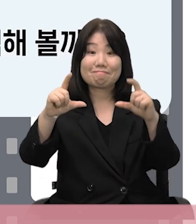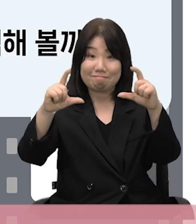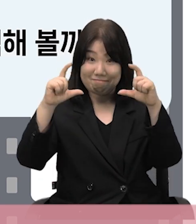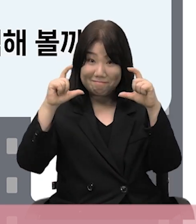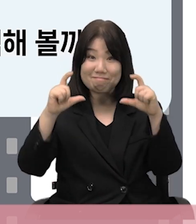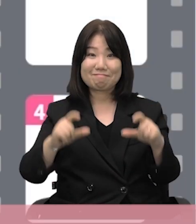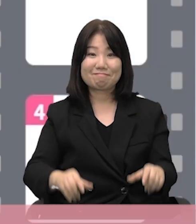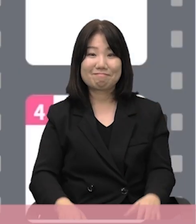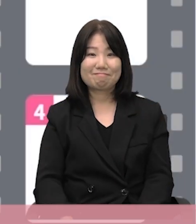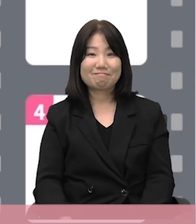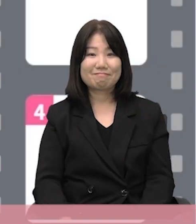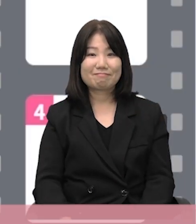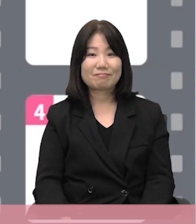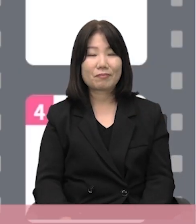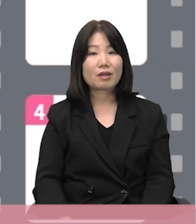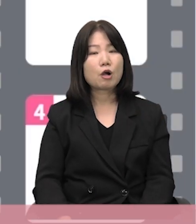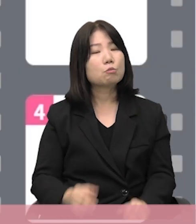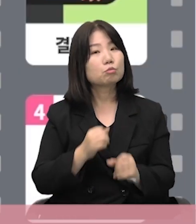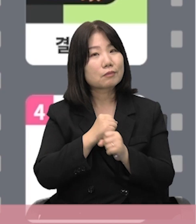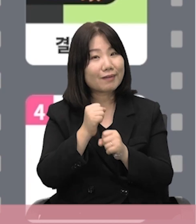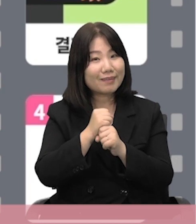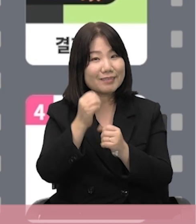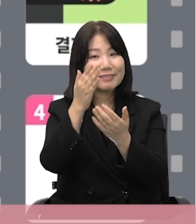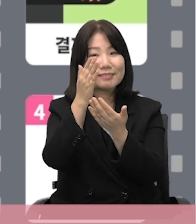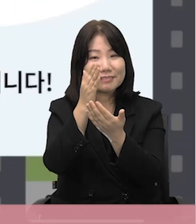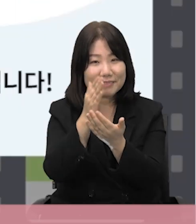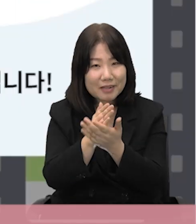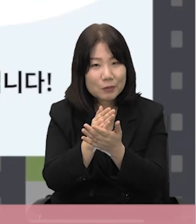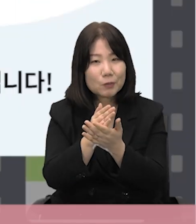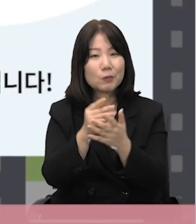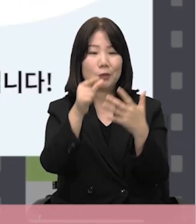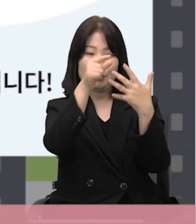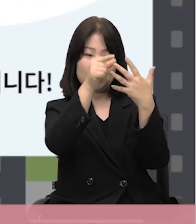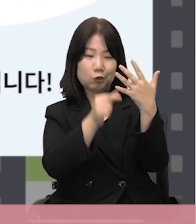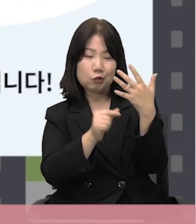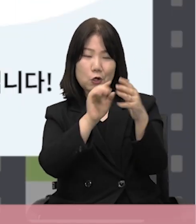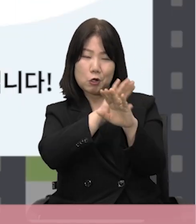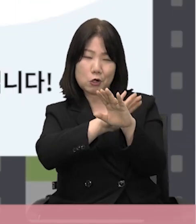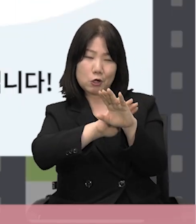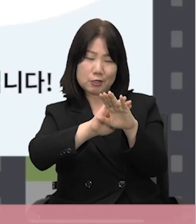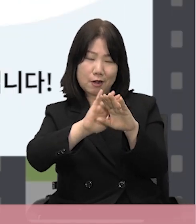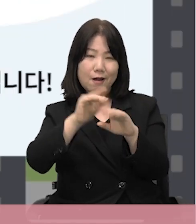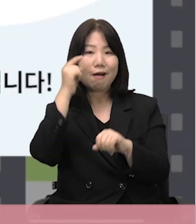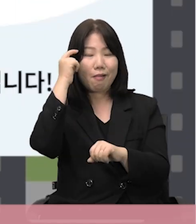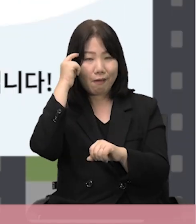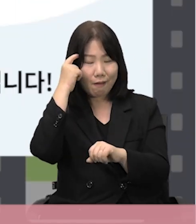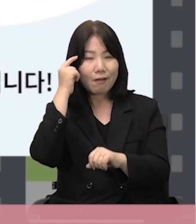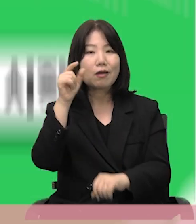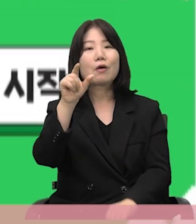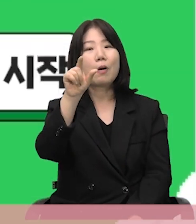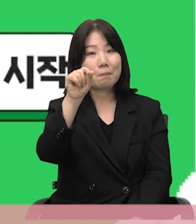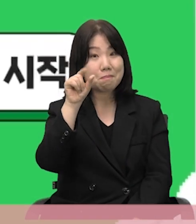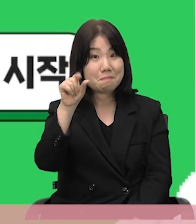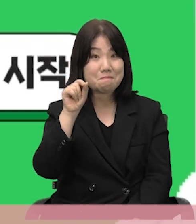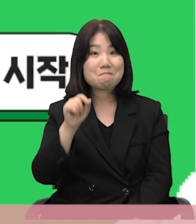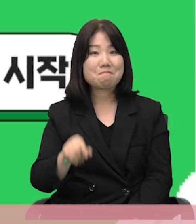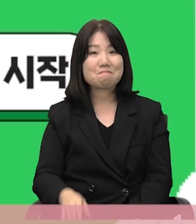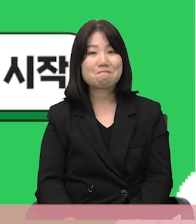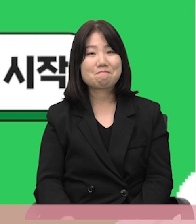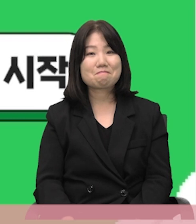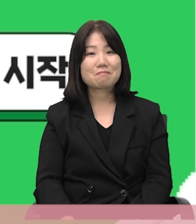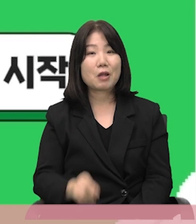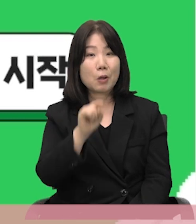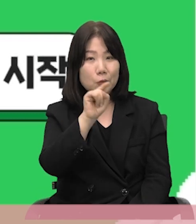뜰 거예요. 그럼 당황하지 말고 순서를 다시 생각해서 선택하면 됩니다. 톡톡